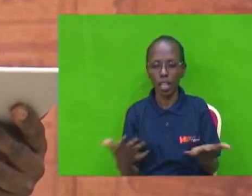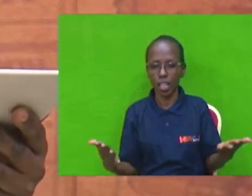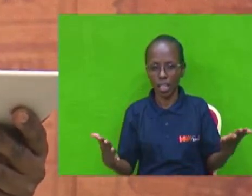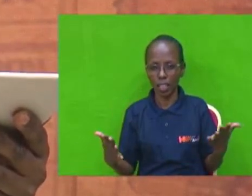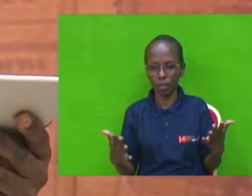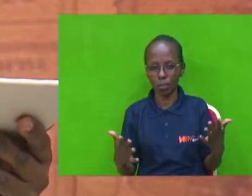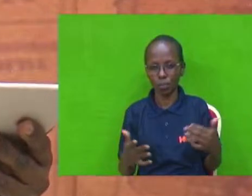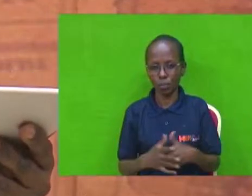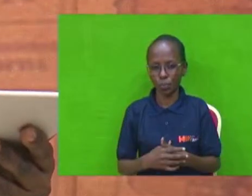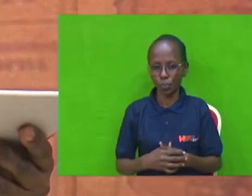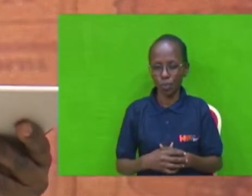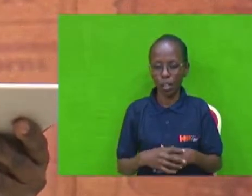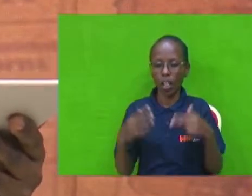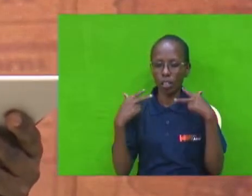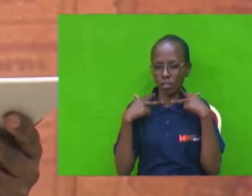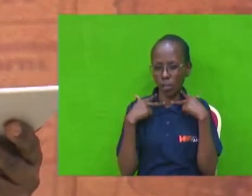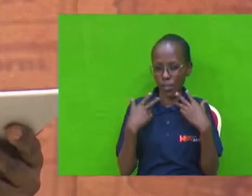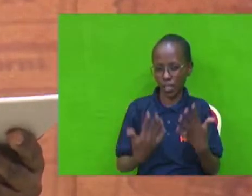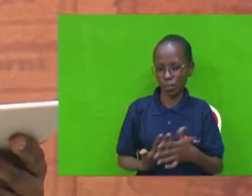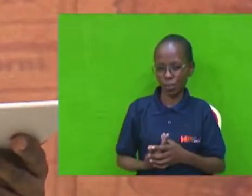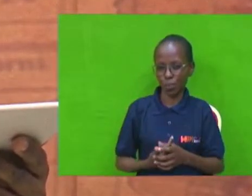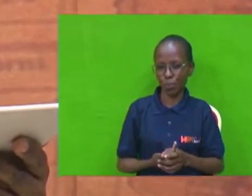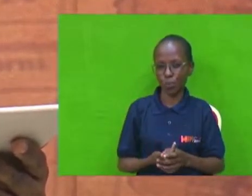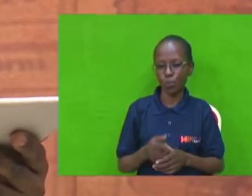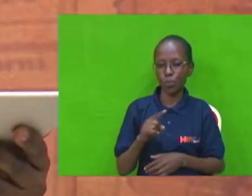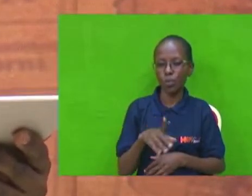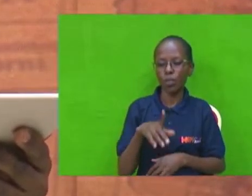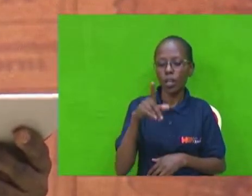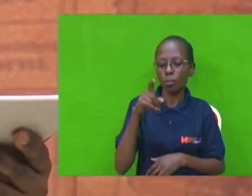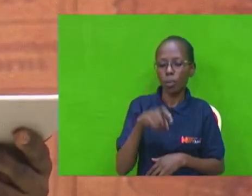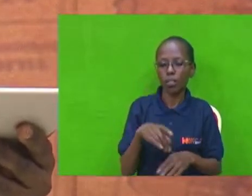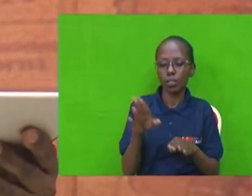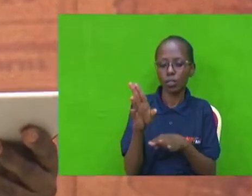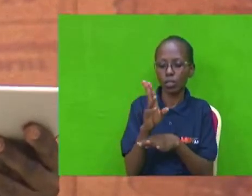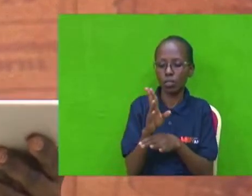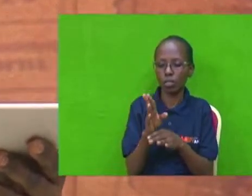kwamba mtumwa yeye